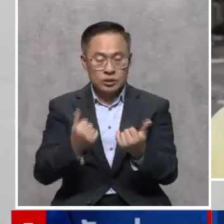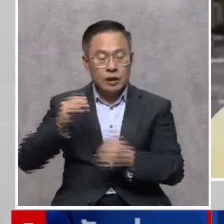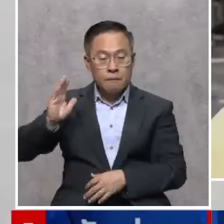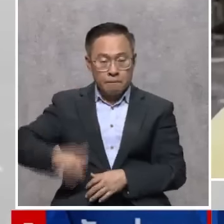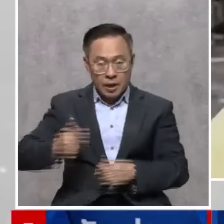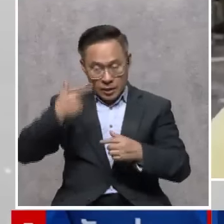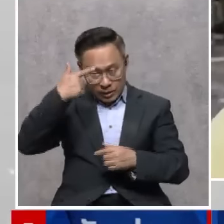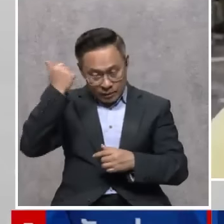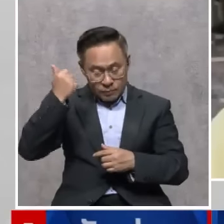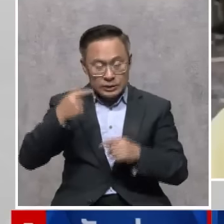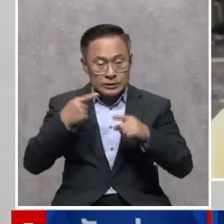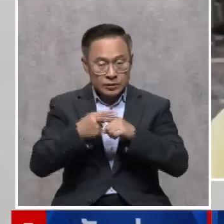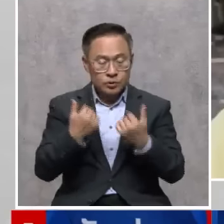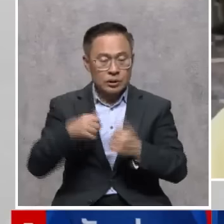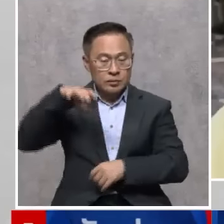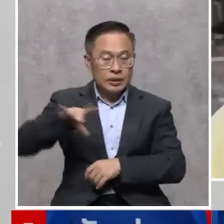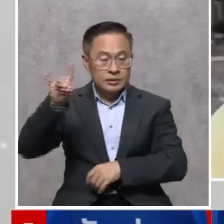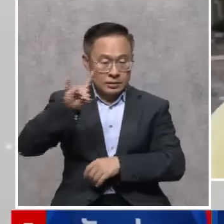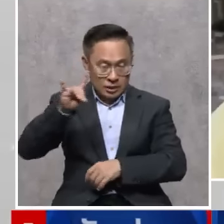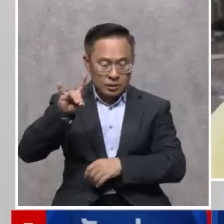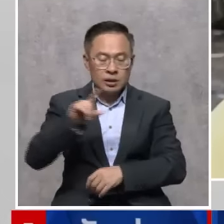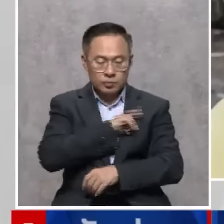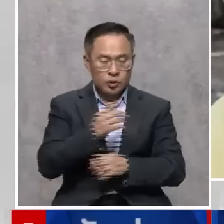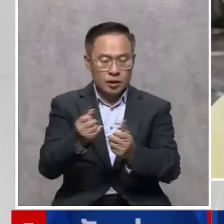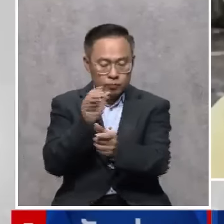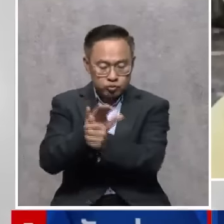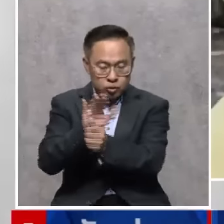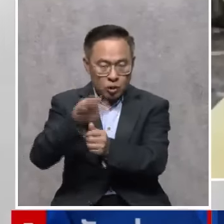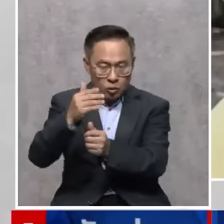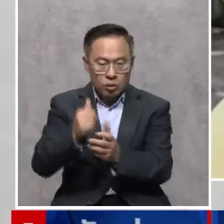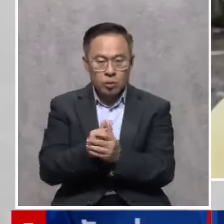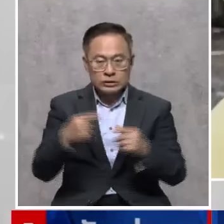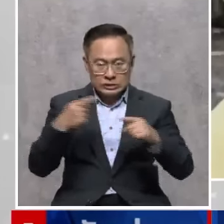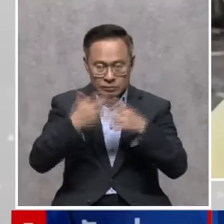อนนี้ยังอยู่ในความดูแลของสัตวแพทย์แล้วสุนัขตัวนั้นก็สาหัสด้วยนะคะ